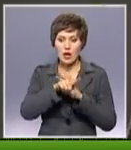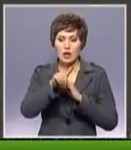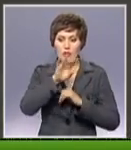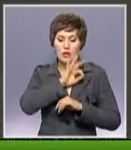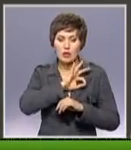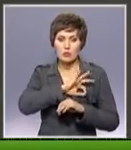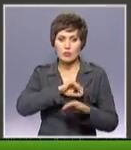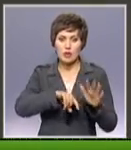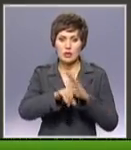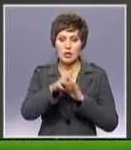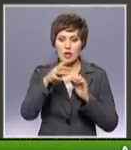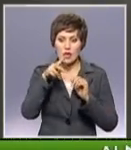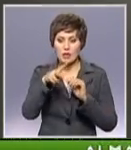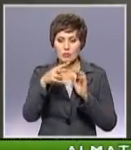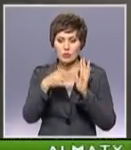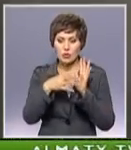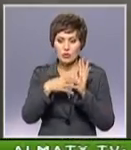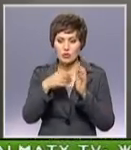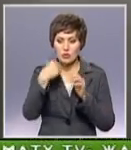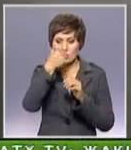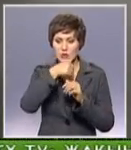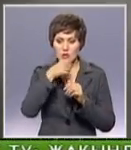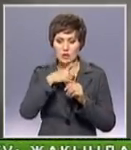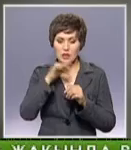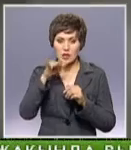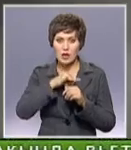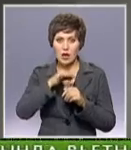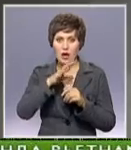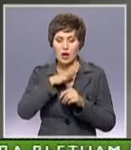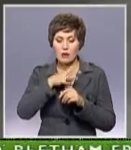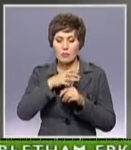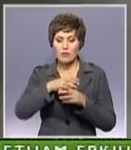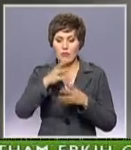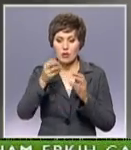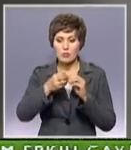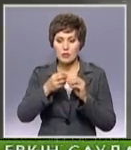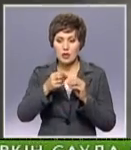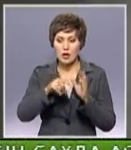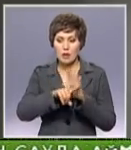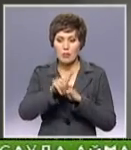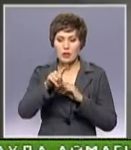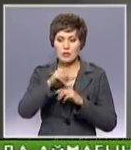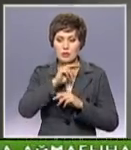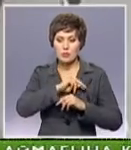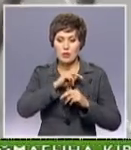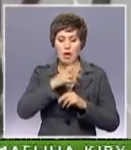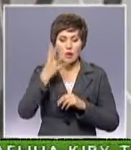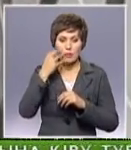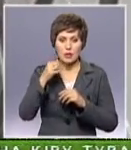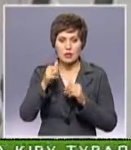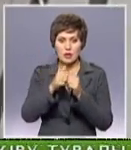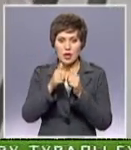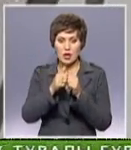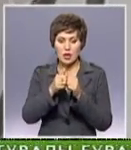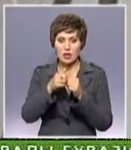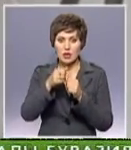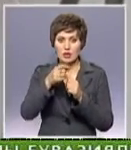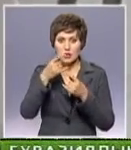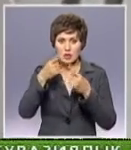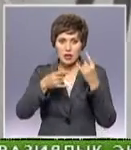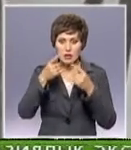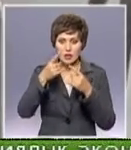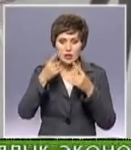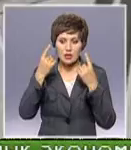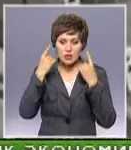берілген. 2009 жылы архитектуралық ескерткіштер реестріне енді. Басты қызметі Алматы қаласы мен жақын аймақтарға телерадио